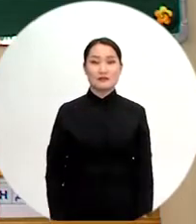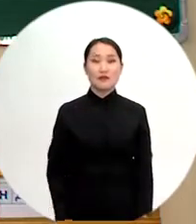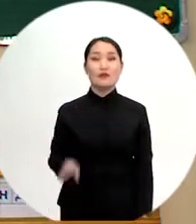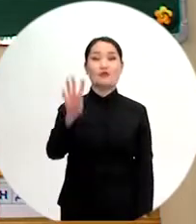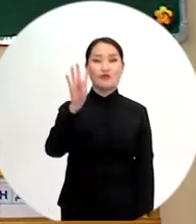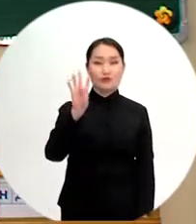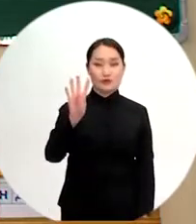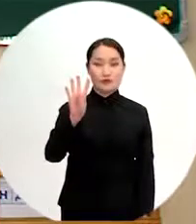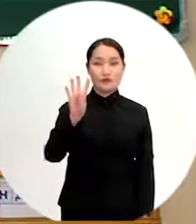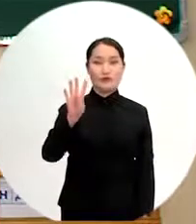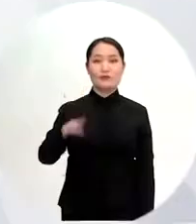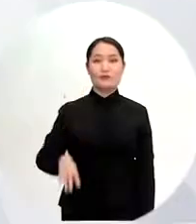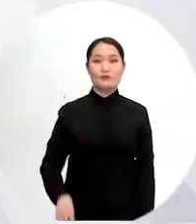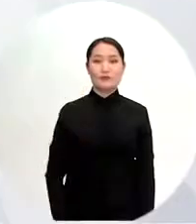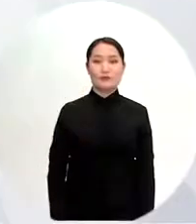Дөрвөн хуруу.